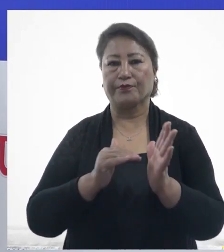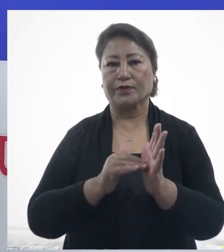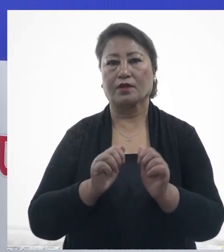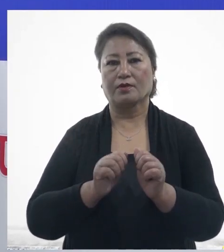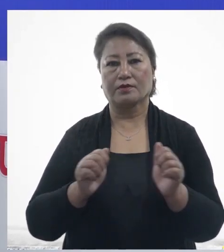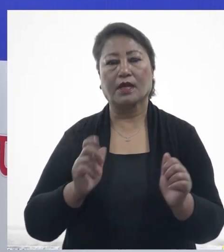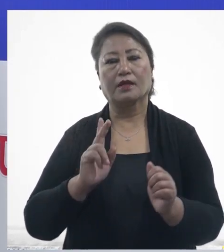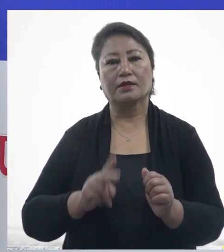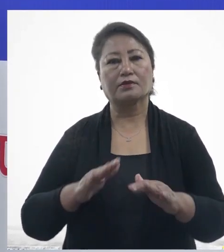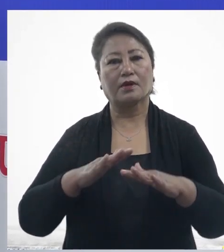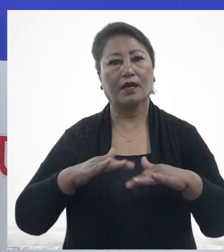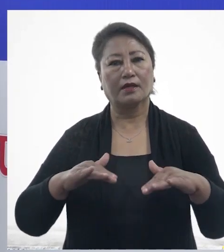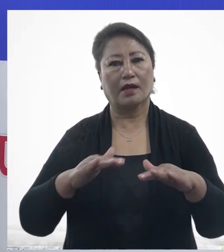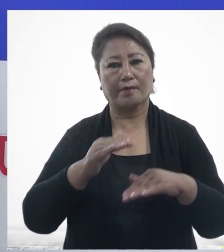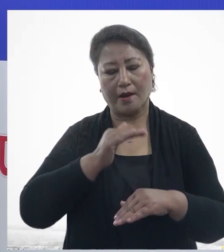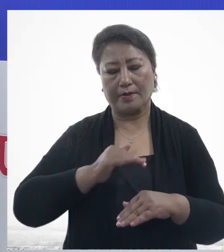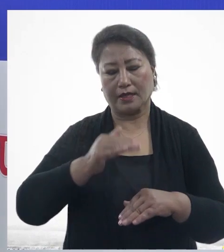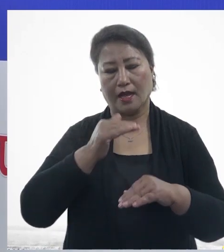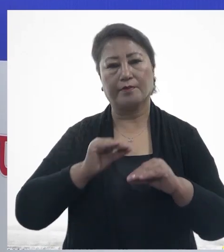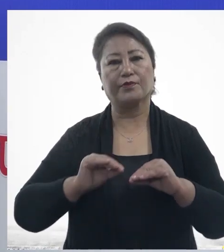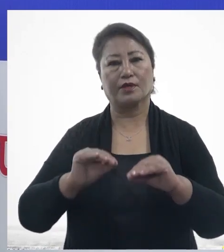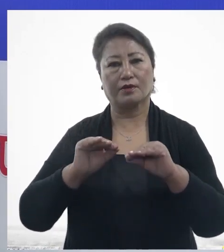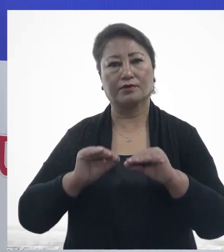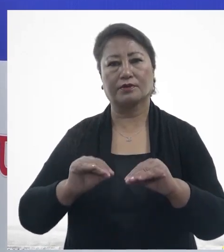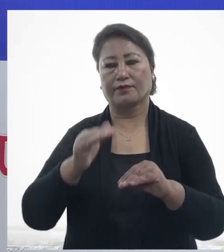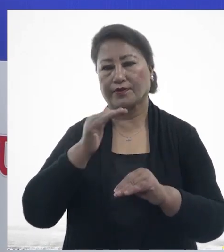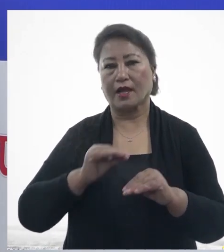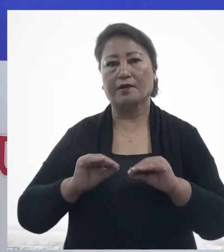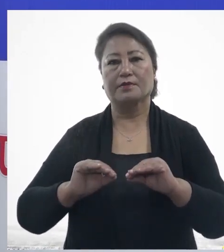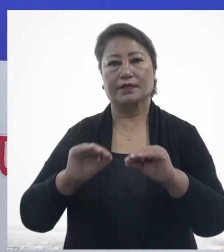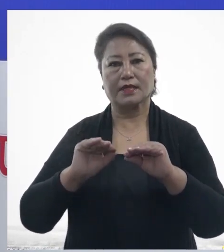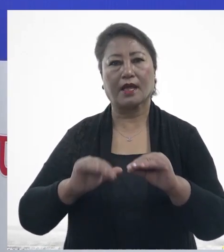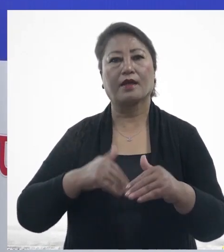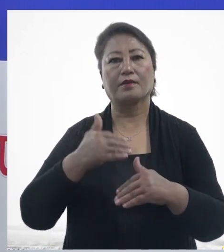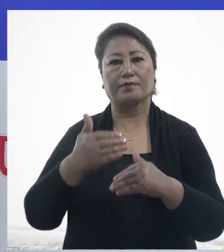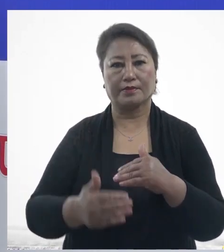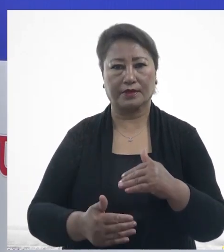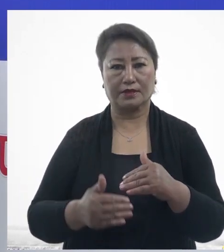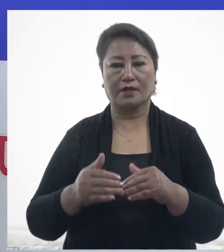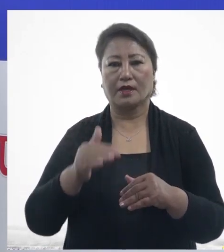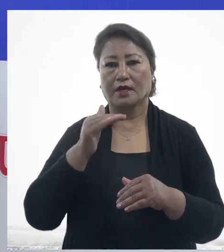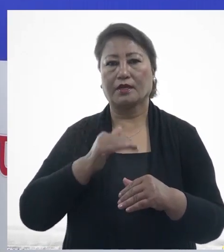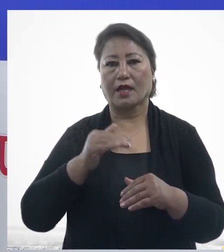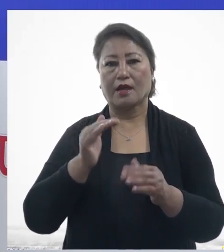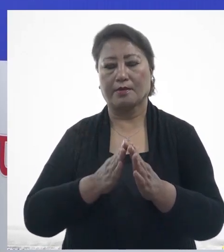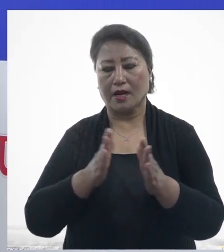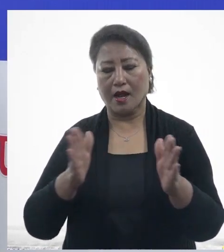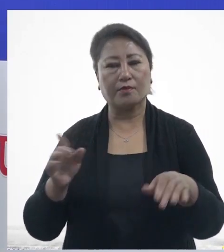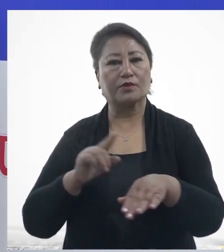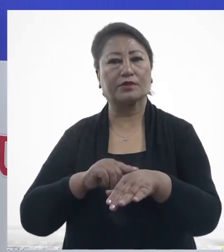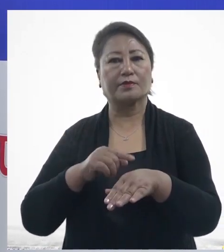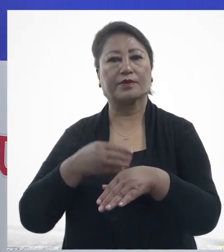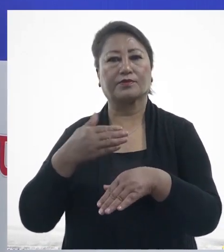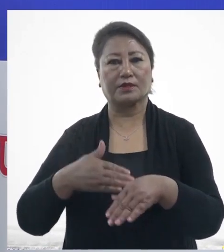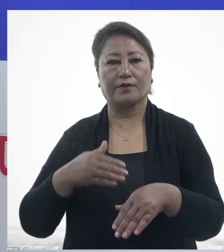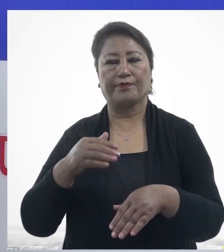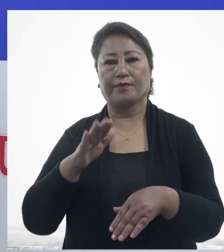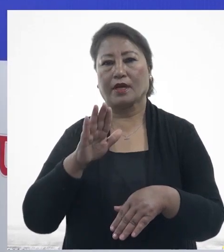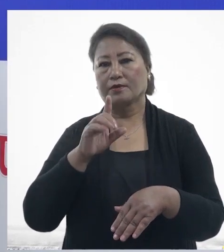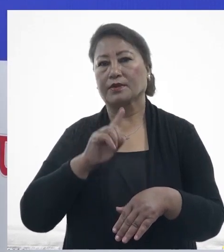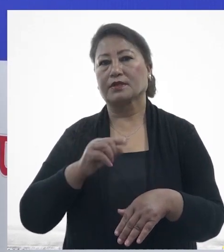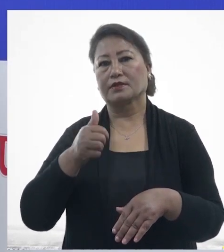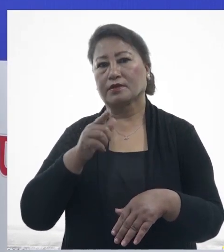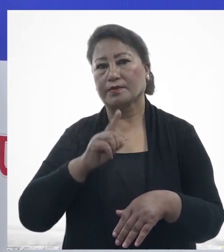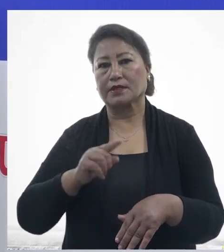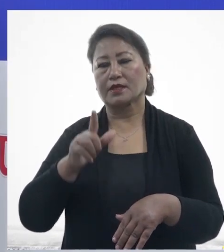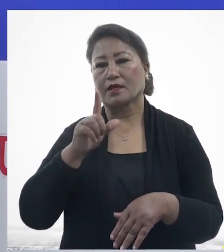र त्यसको आधारमा उहाँलाई हामीले तालिम दिन्छौँ। तालिम दिइसकेपछि हामीले पनि मैले अघि पनि यहाँलाई जानकारी गराएँ, हाम्रो तालिमहरू अलिक लङ टर्मको हुन्छ, अलिक 5 वर्ष, 6 वर्ष, 7 वर्षसम्म पनि उहाँलाई